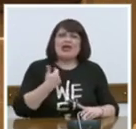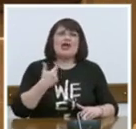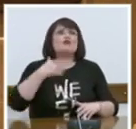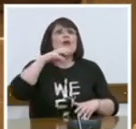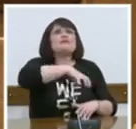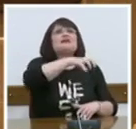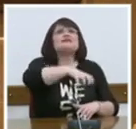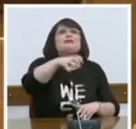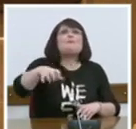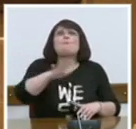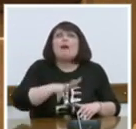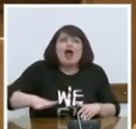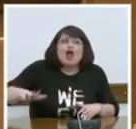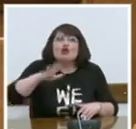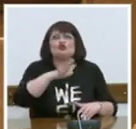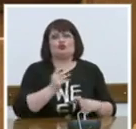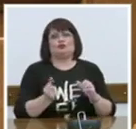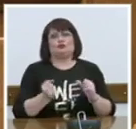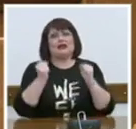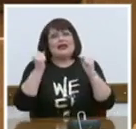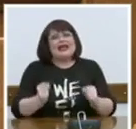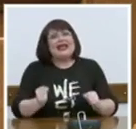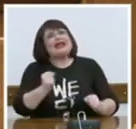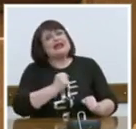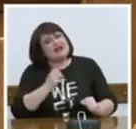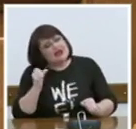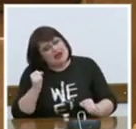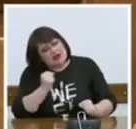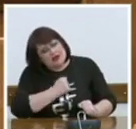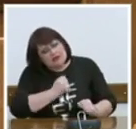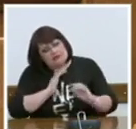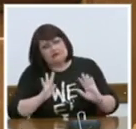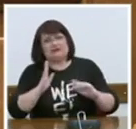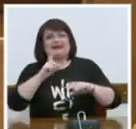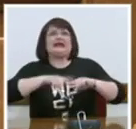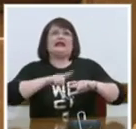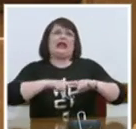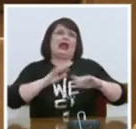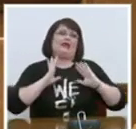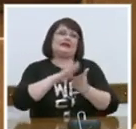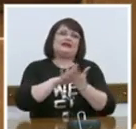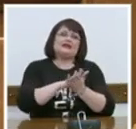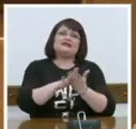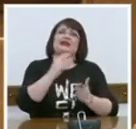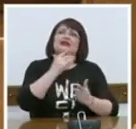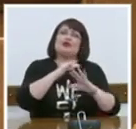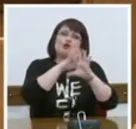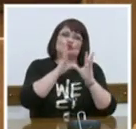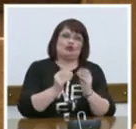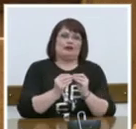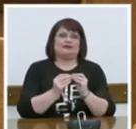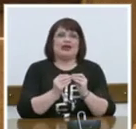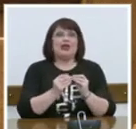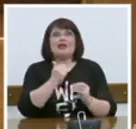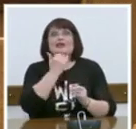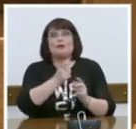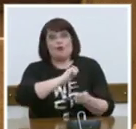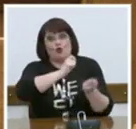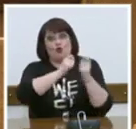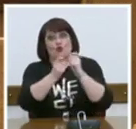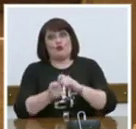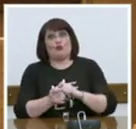στην πατρίδα τους και αναζητούν ζωή και πατρίδα, αλλά δεν μπορούμε να επιτρέψουμε να μετατραπεί η χώρα μας σε χώρο